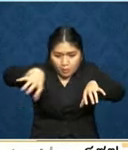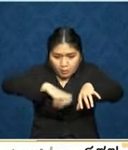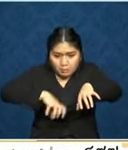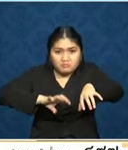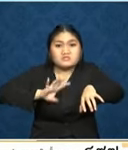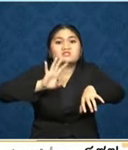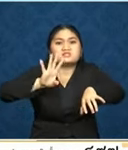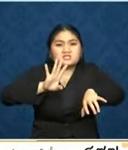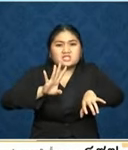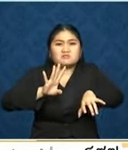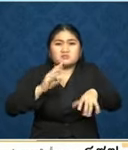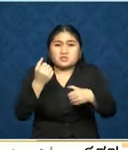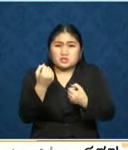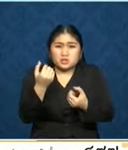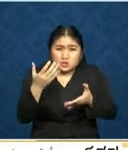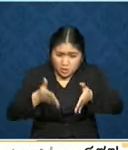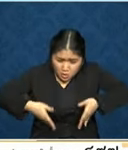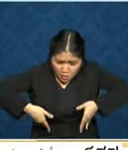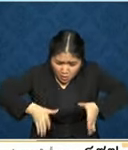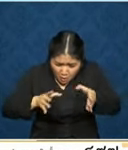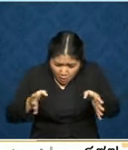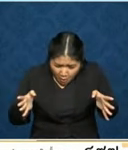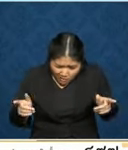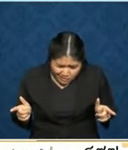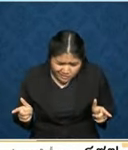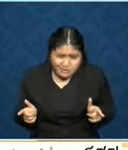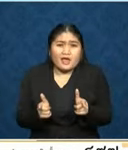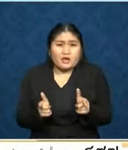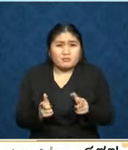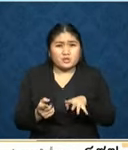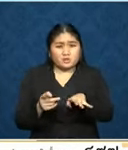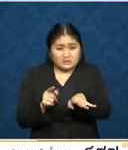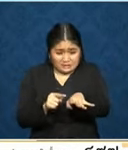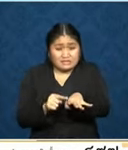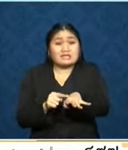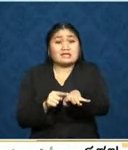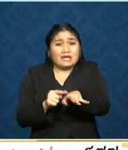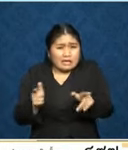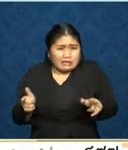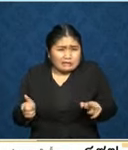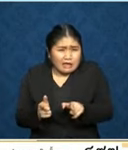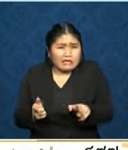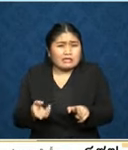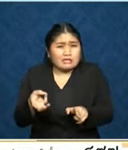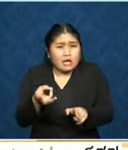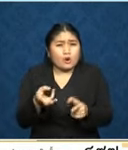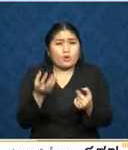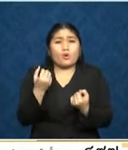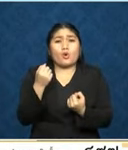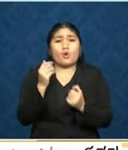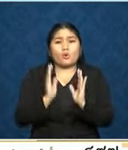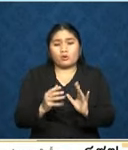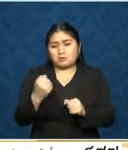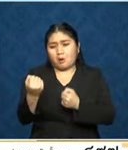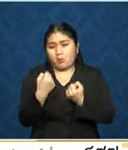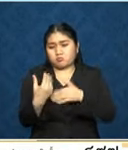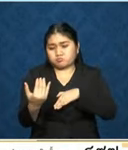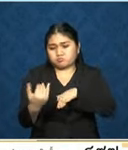แคบเป็นช่วงรอยต่อของ 4ช่องจราจรไปยัง 8ช่องจราจรผู้ขับขี่ก็มักจะเร่งความ